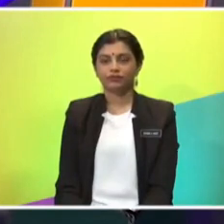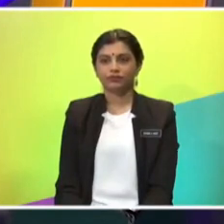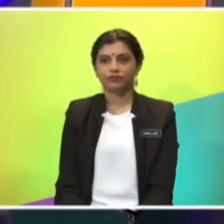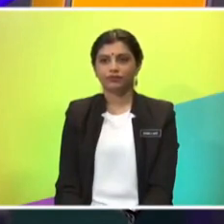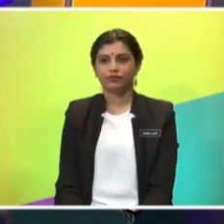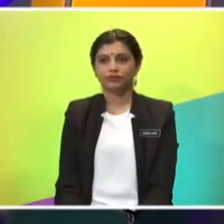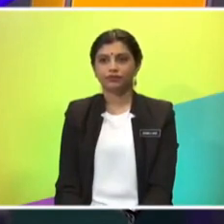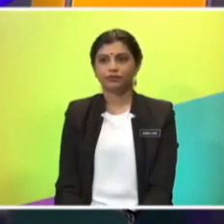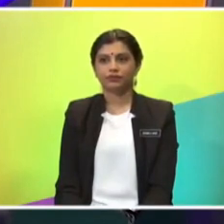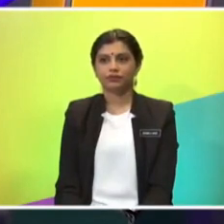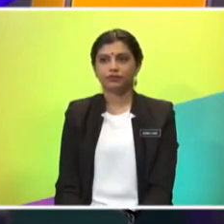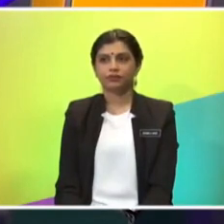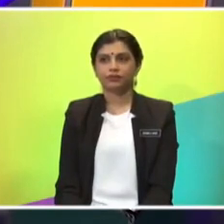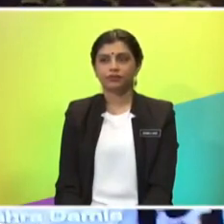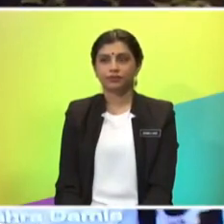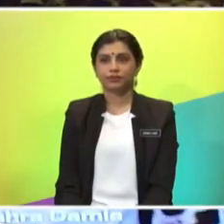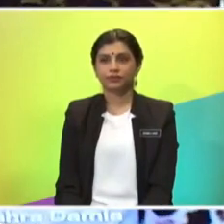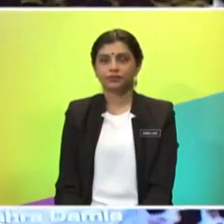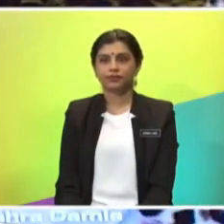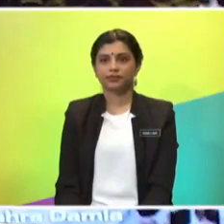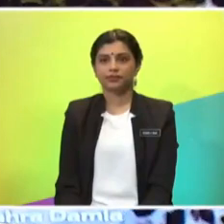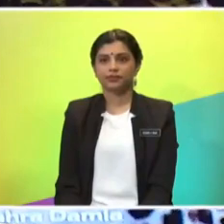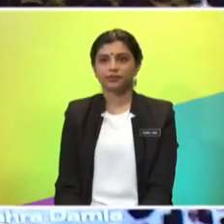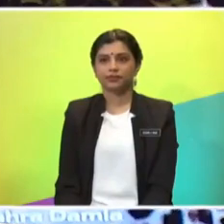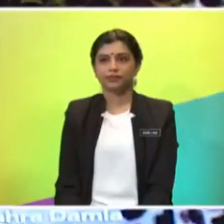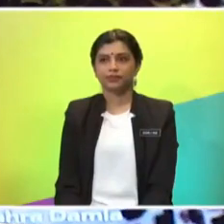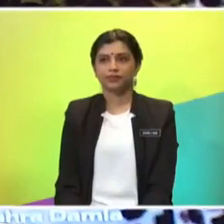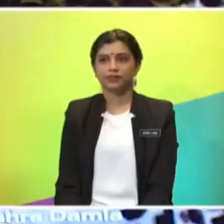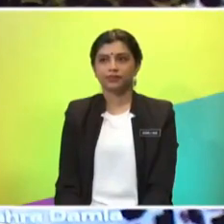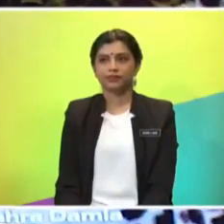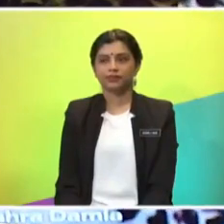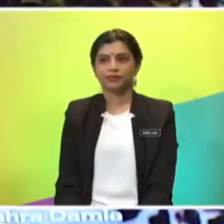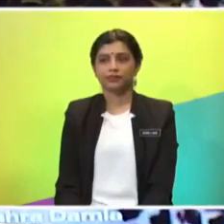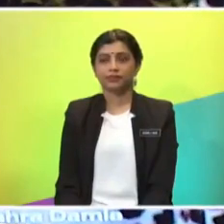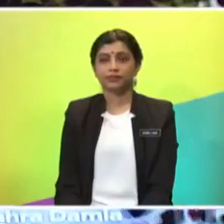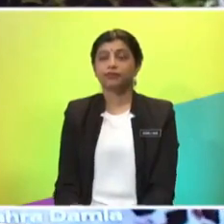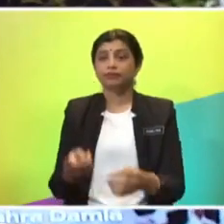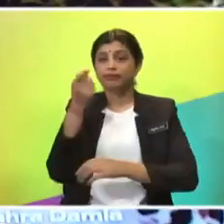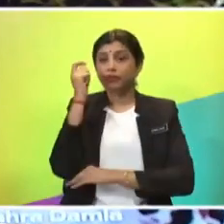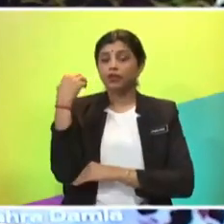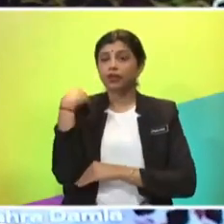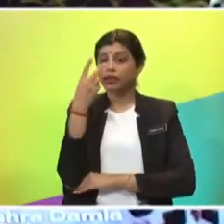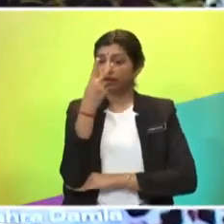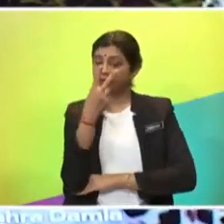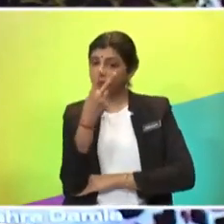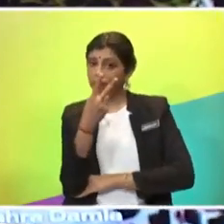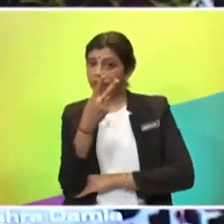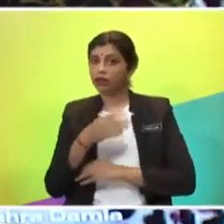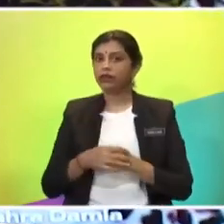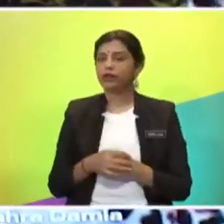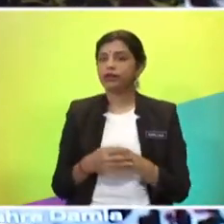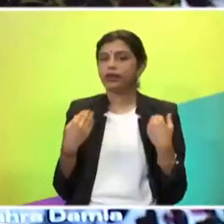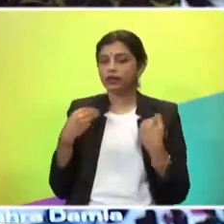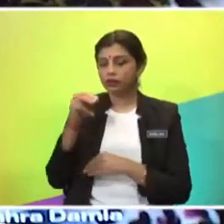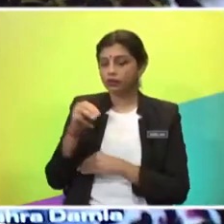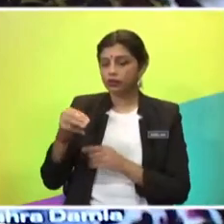yang kita nak. Baik, cikgu. Tadi saya nampak dan saya perasan murid-murid kita ada daripada murid-murid yang berkeperluan